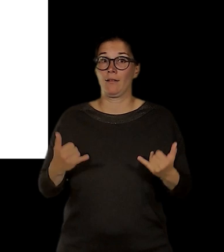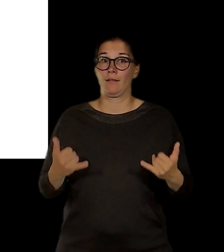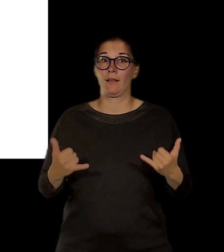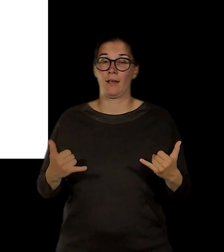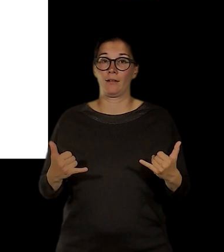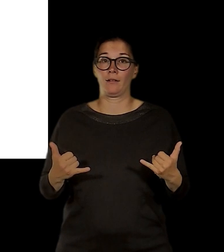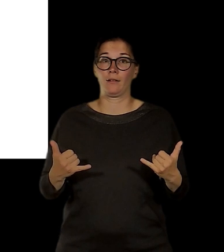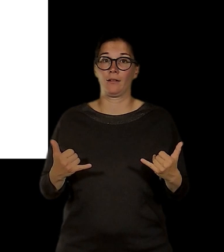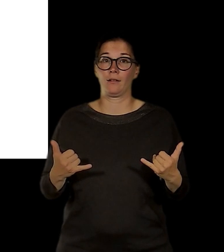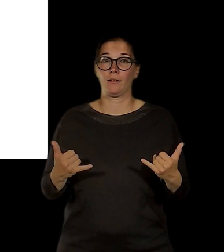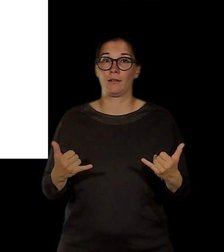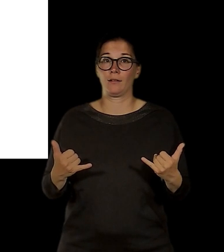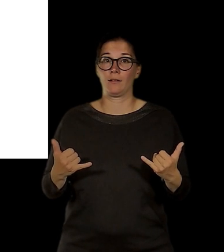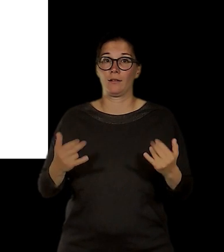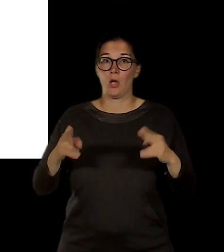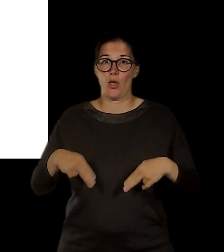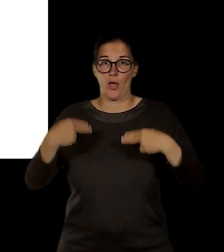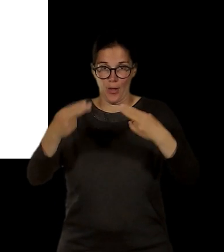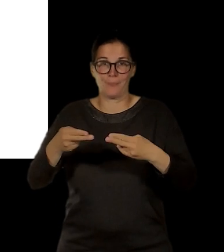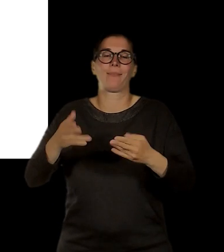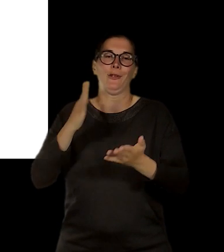přesunout zpátky do Prahy,